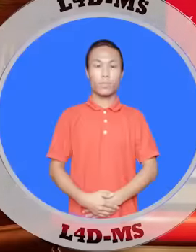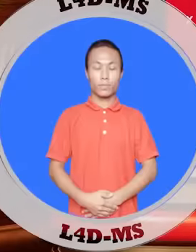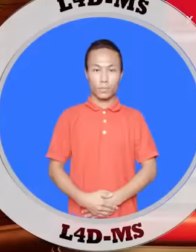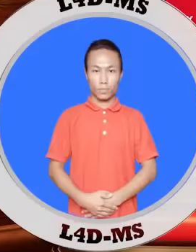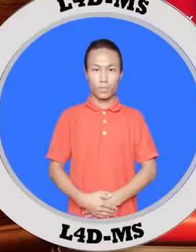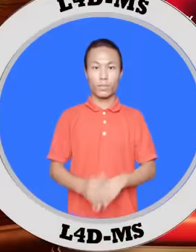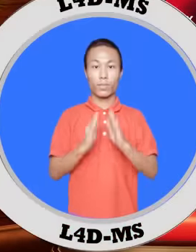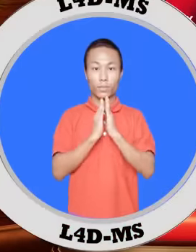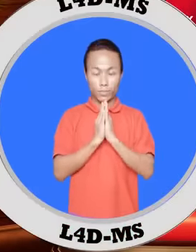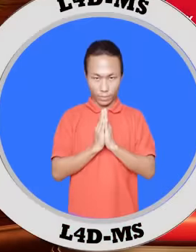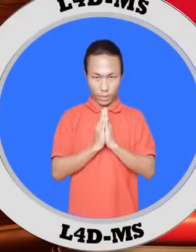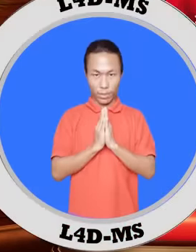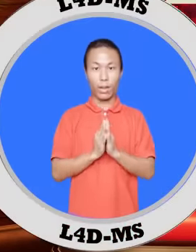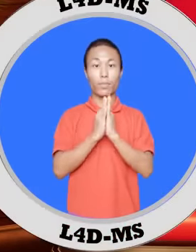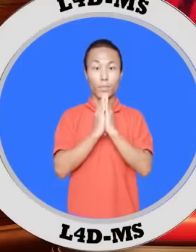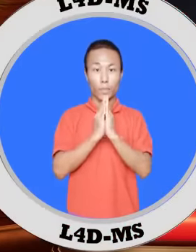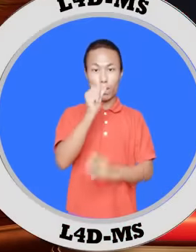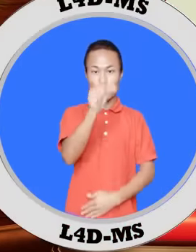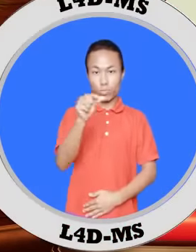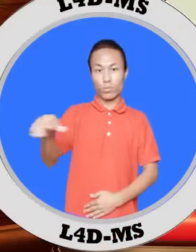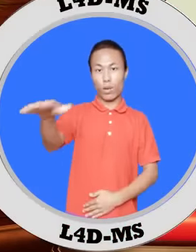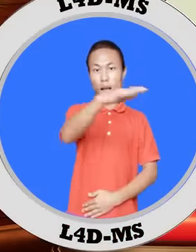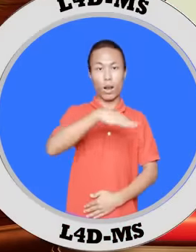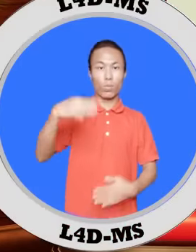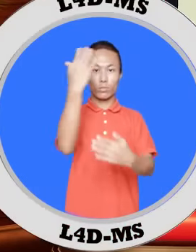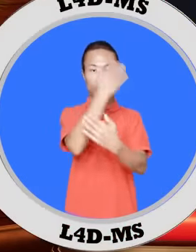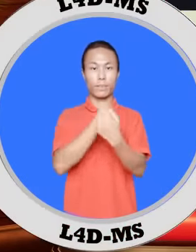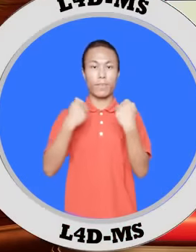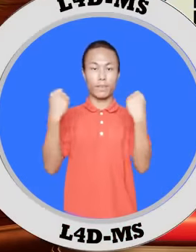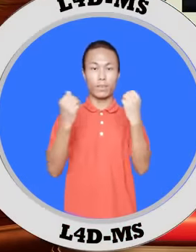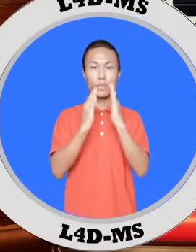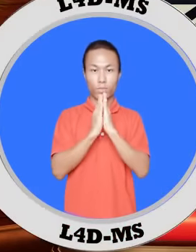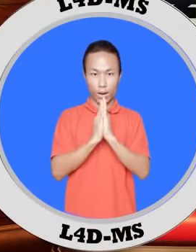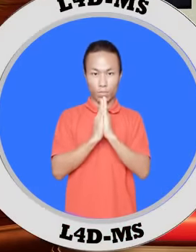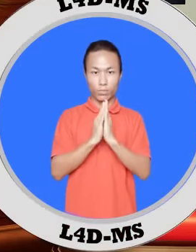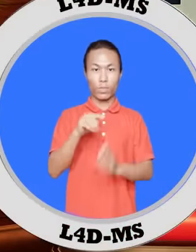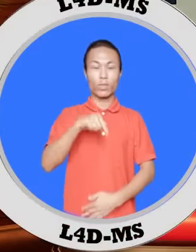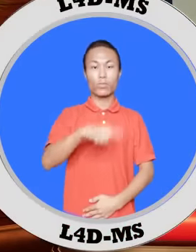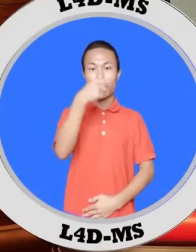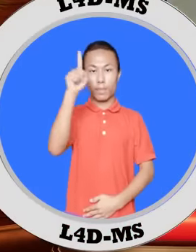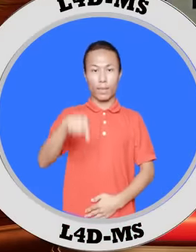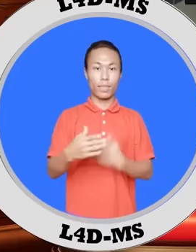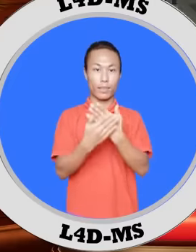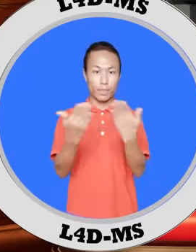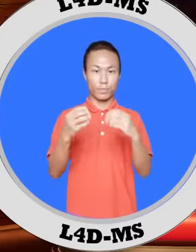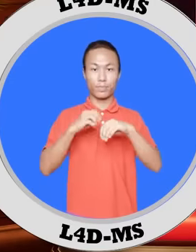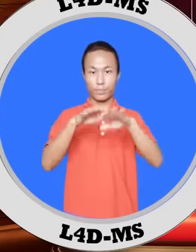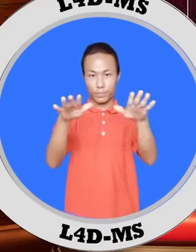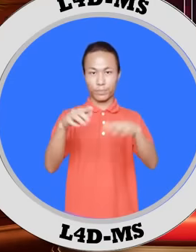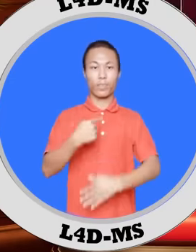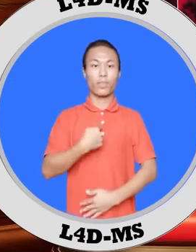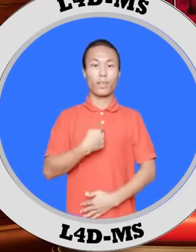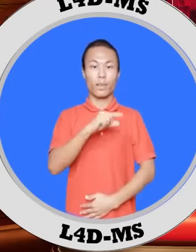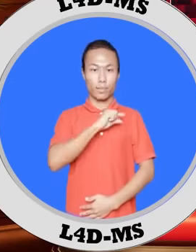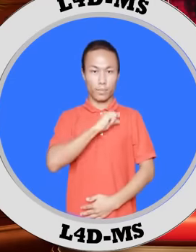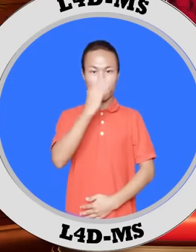မင်္ဂလာပါရှင်မြမပြည်သူပြည်သားအပေါင်းကိုစိတ်နှဖျားကျန်းမာစေဖို့ဆုတောင်းမြတ်တာပို့သလိုက်ပါရစေ။အပတ်စဉ်တင်ဆက်ပေးနေတဲ့တပတ်တွင်သတ